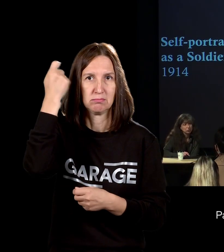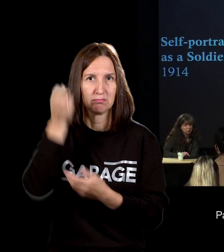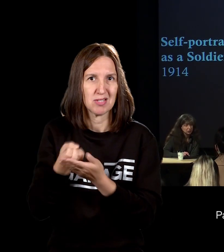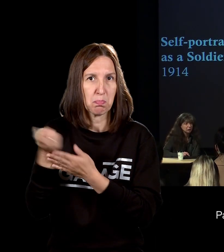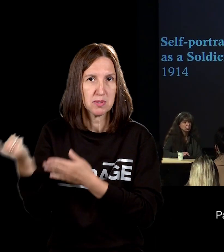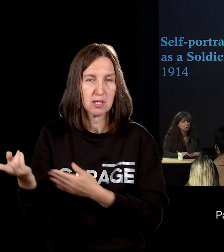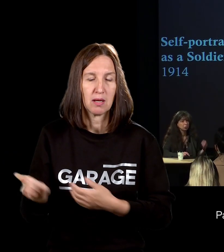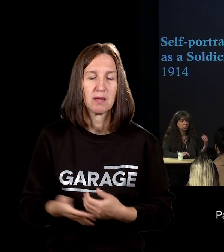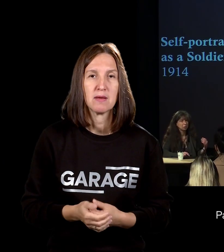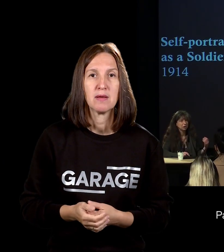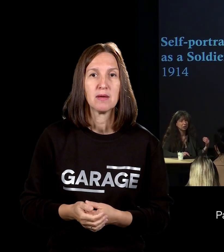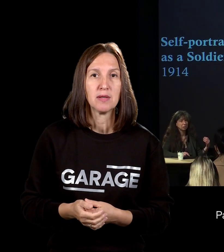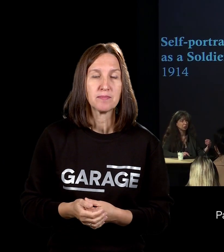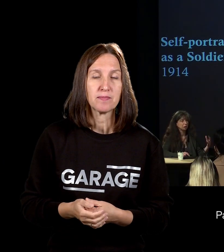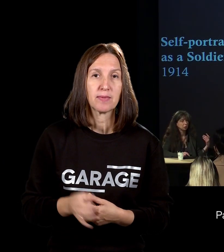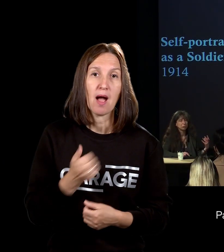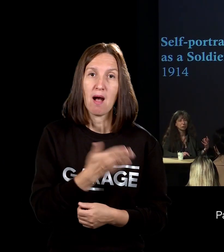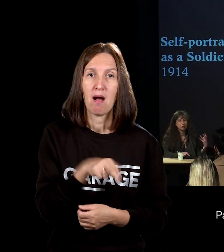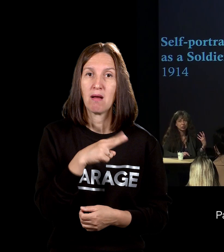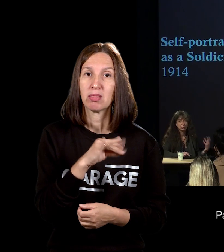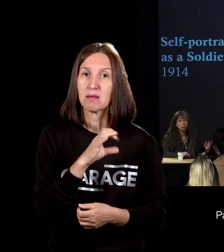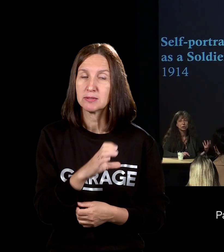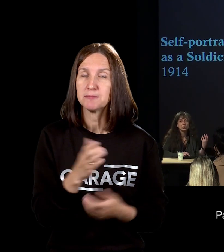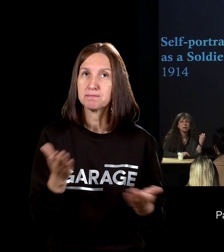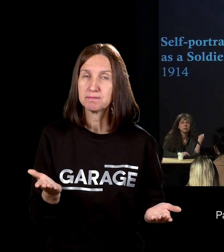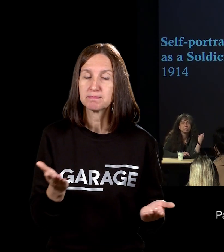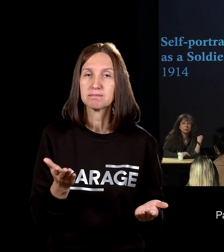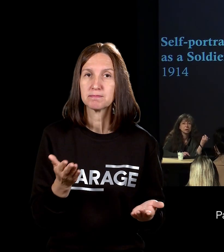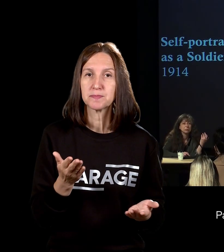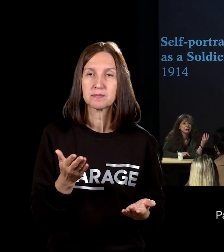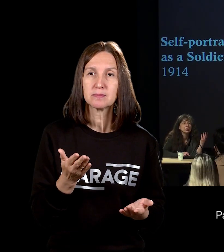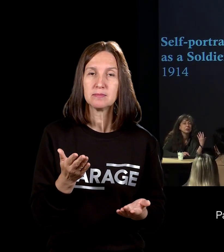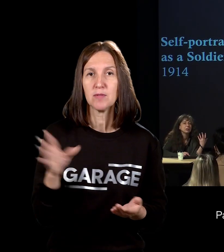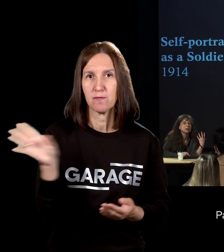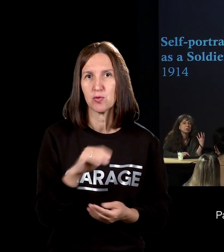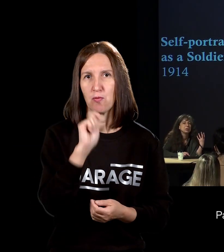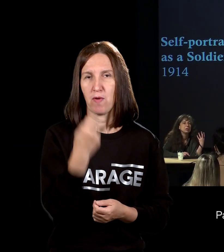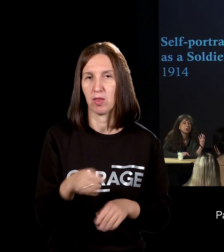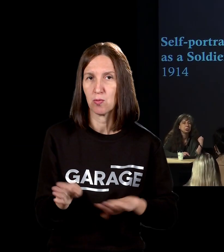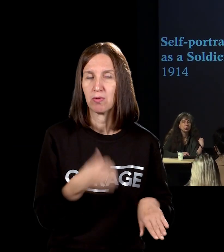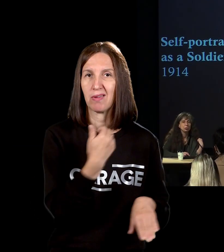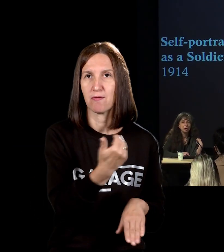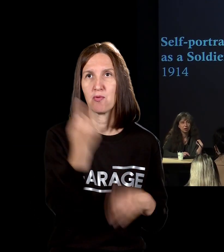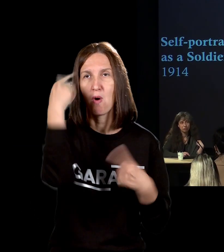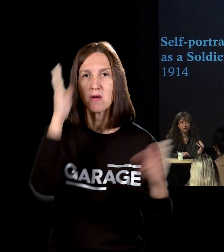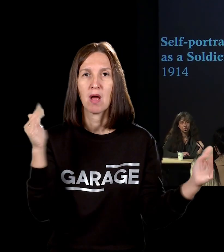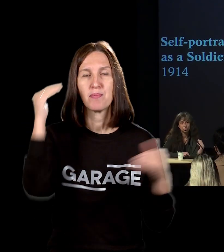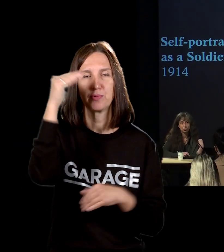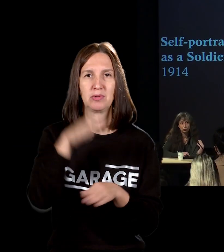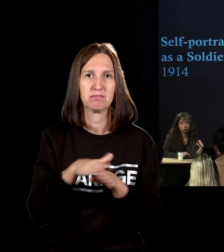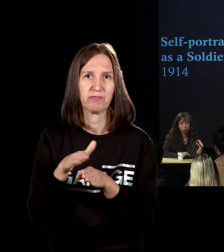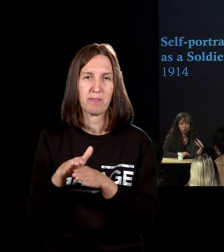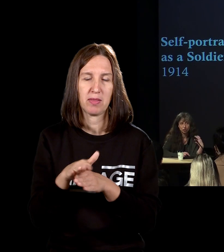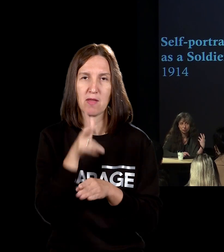Дикс был, как бы, и то, что, как бы, Дикс, вот его работы, сделанные во время войны, это как раз его исследование, что такое я на войне,